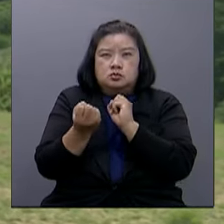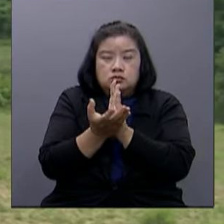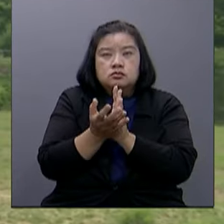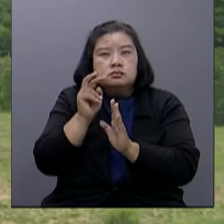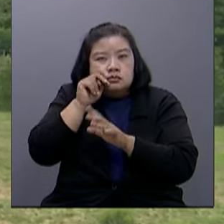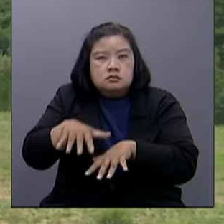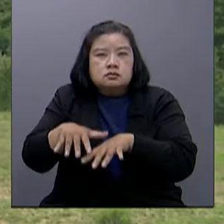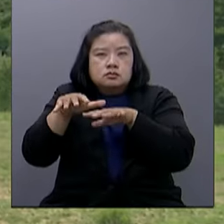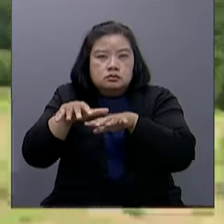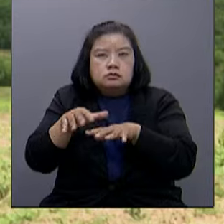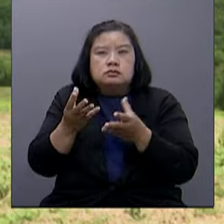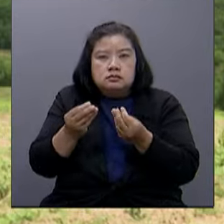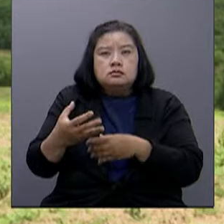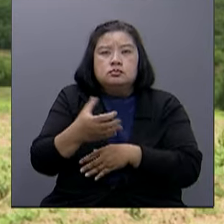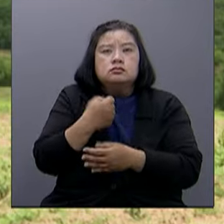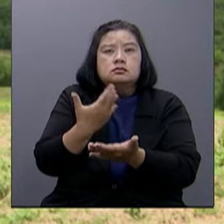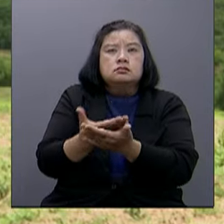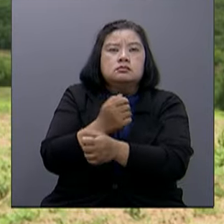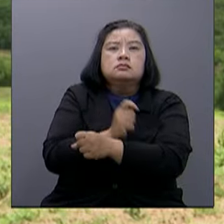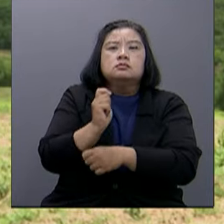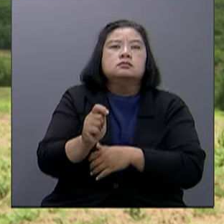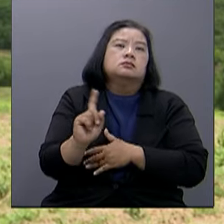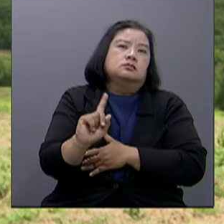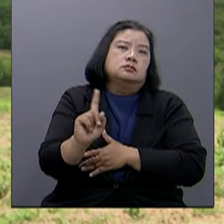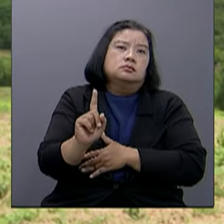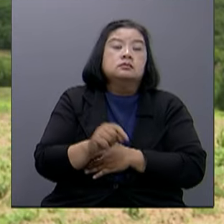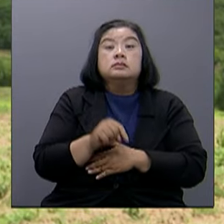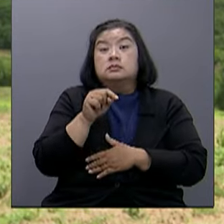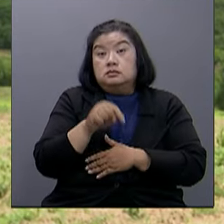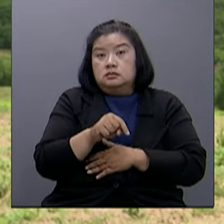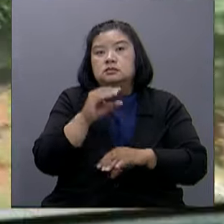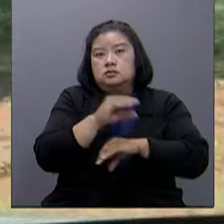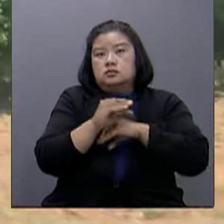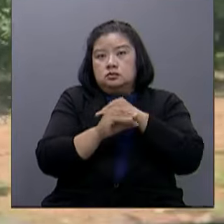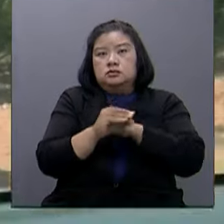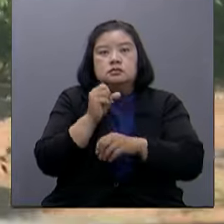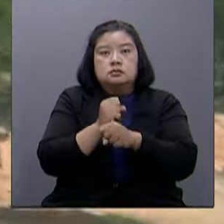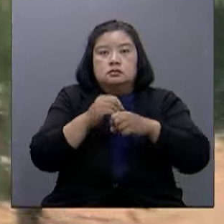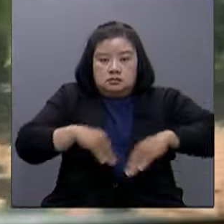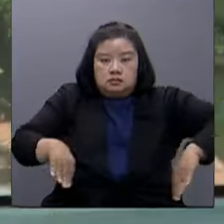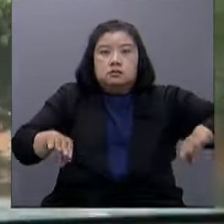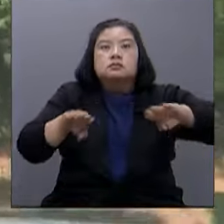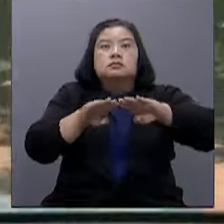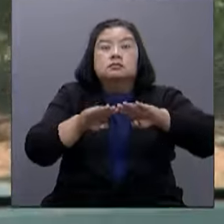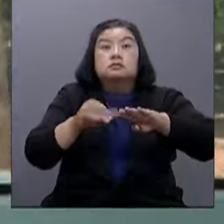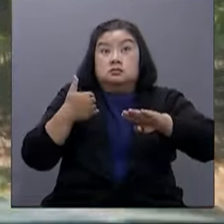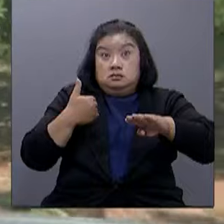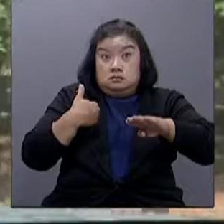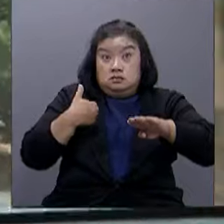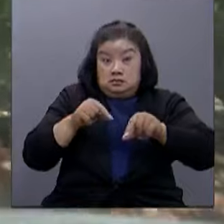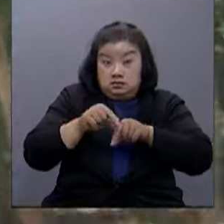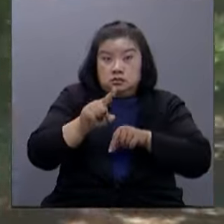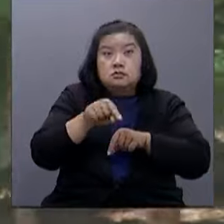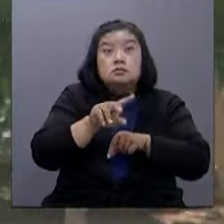การช่วยเหลือเยียวยาค่ะโครงการอ่างเก็บน้ำห้วยแม่หละ2มีความกว้างของสันทำนบ7เมตรยาว 1,100 เม